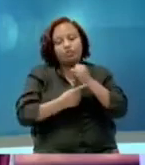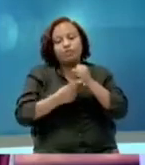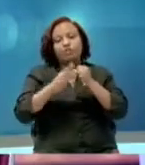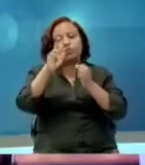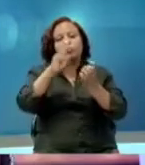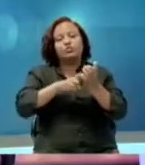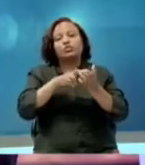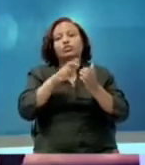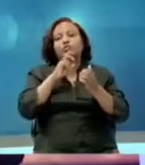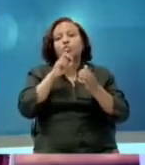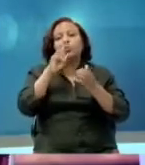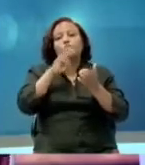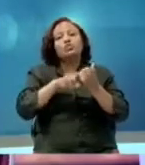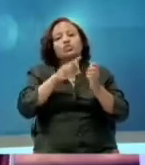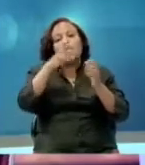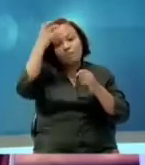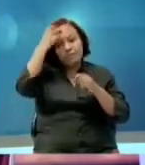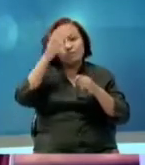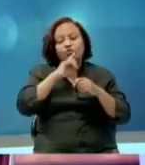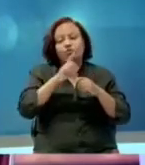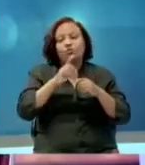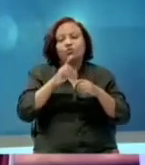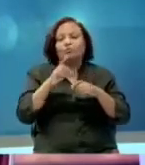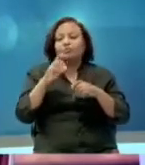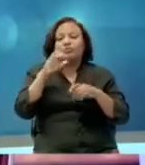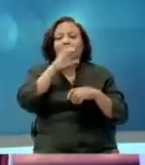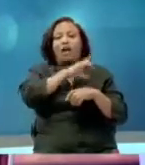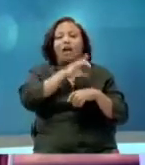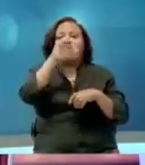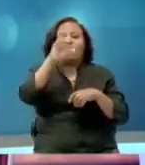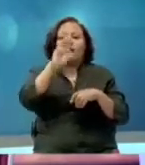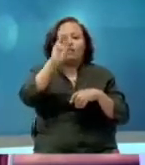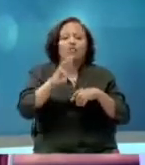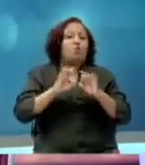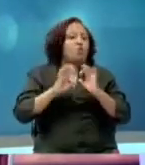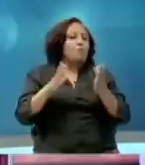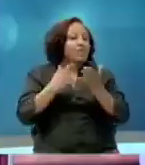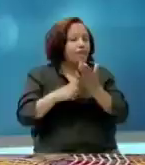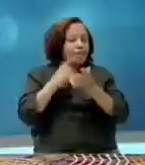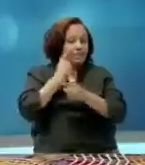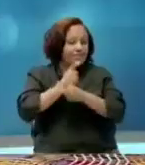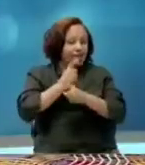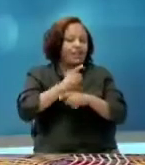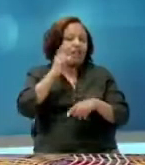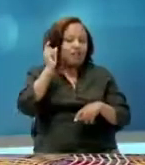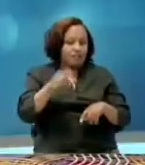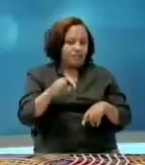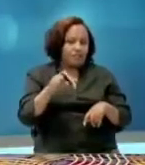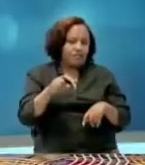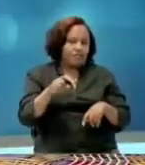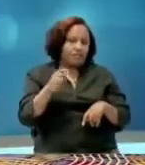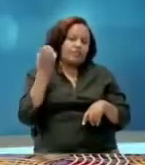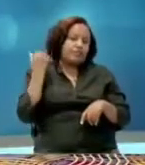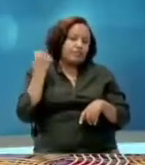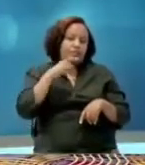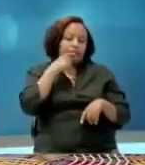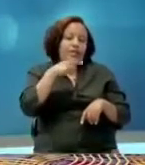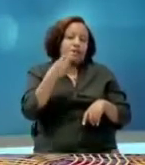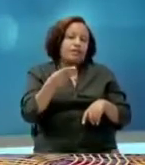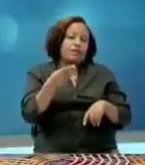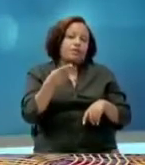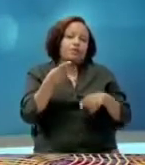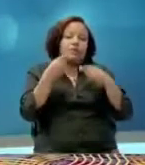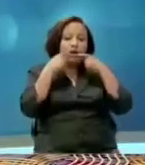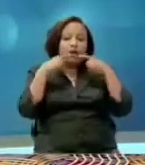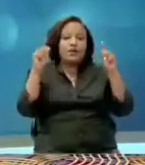ብር ደግሞ ያው ለመንግስት ነው የሚገበው ሪሜዲ ካሳ የለውም ሰው እሱ ነገር መስተካከል አለበት ቀድም ባልነው ኮምፕሬሄንሲቭ